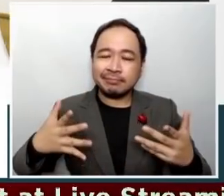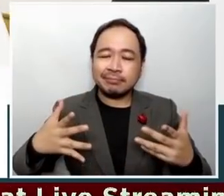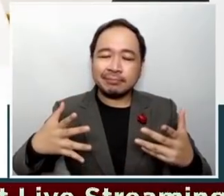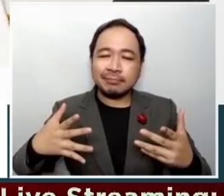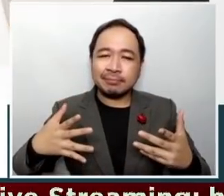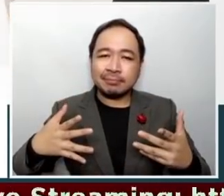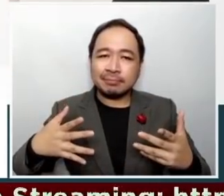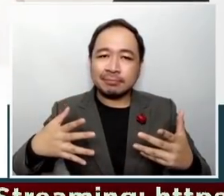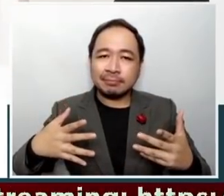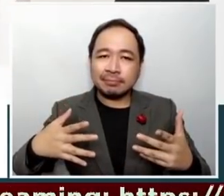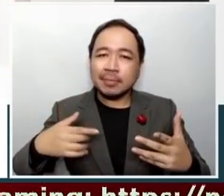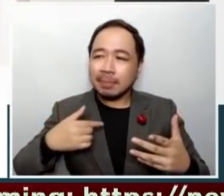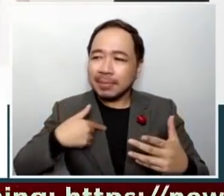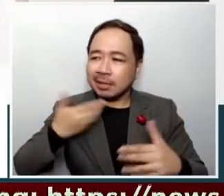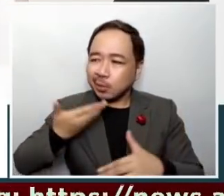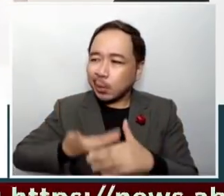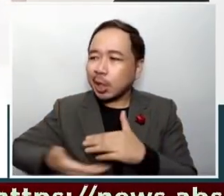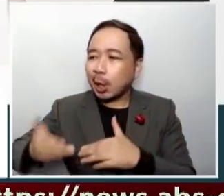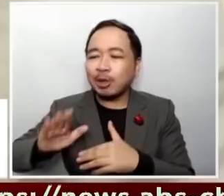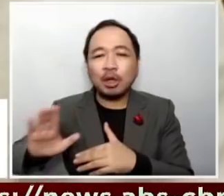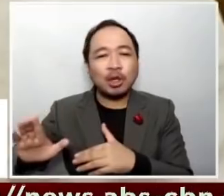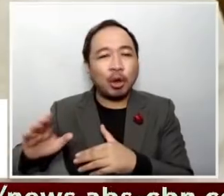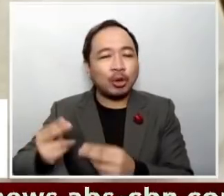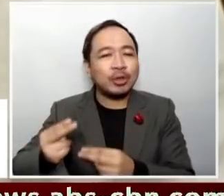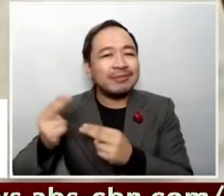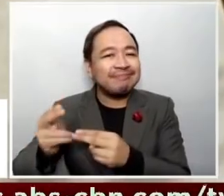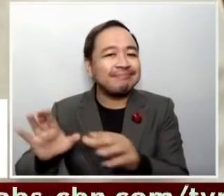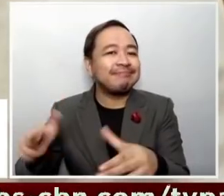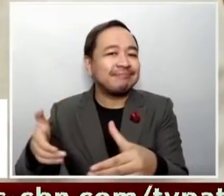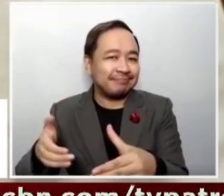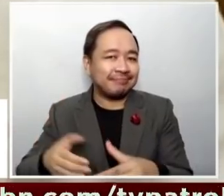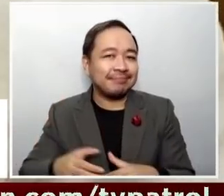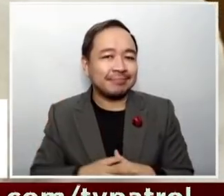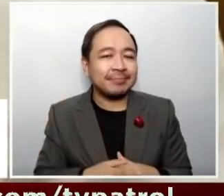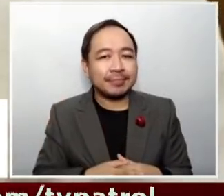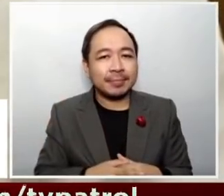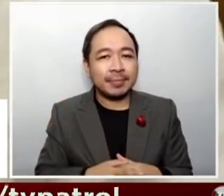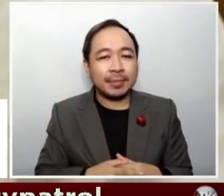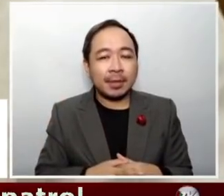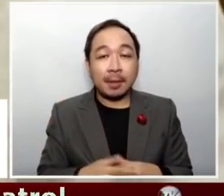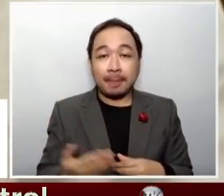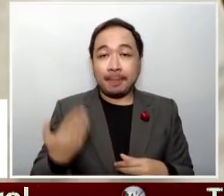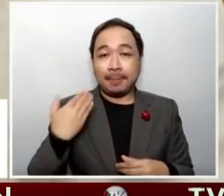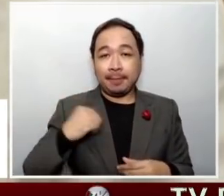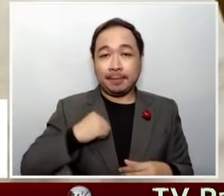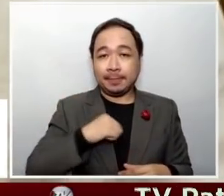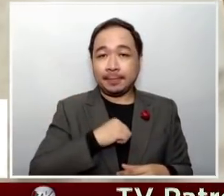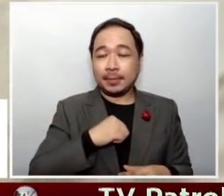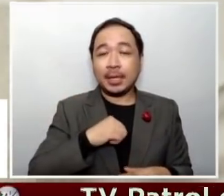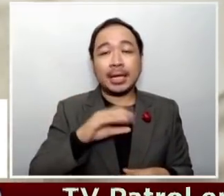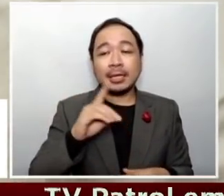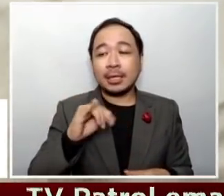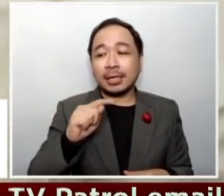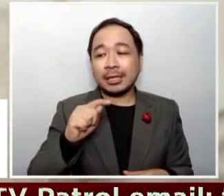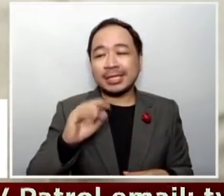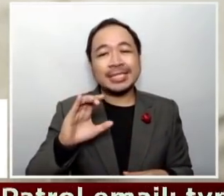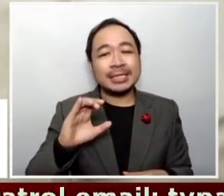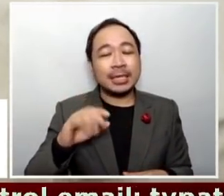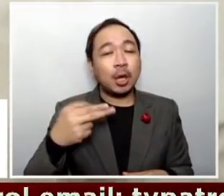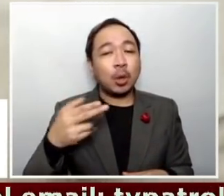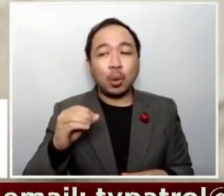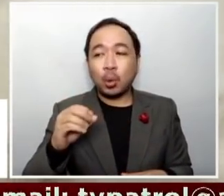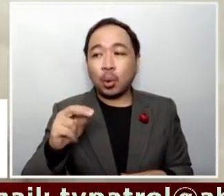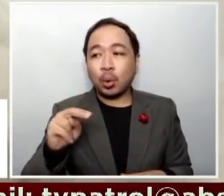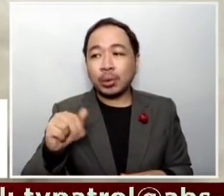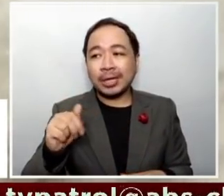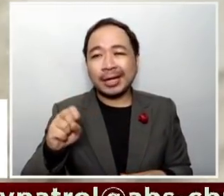maging guest candidate ako for one reason or another. Para naman kay dating senador at DICT Secretary Hunasan,